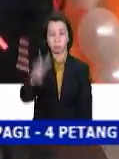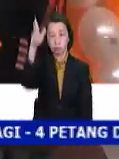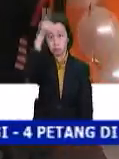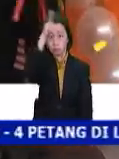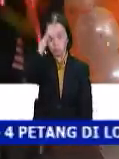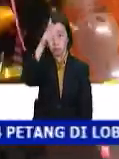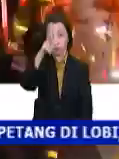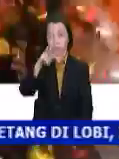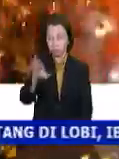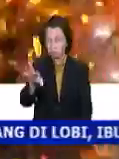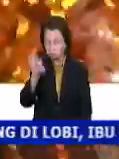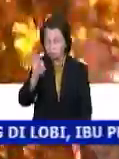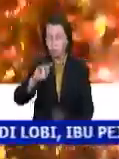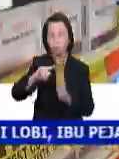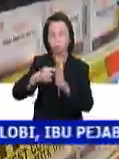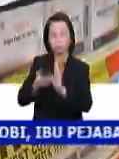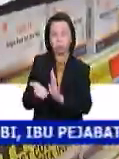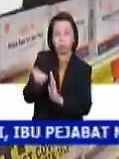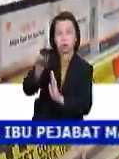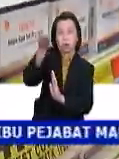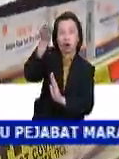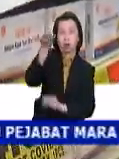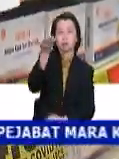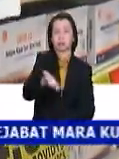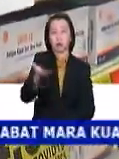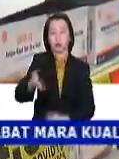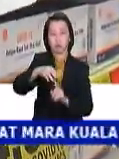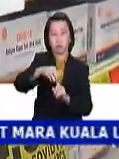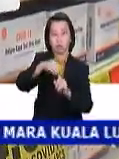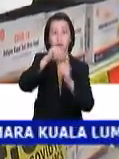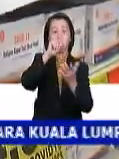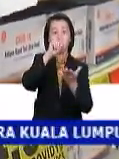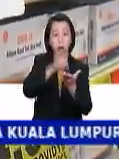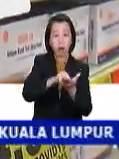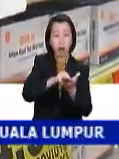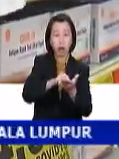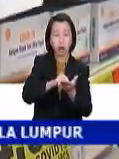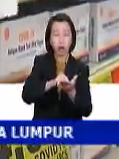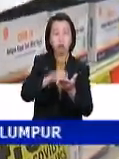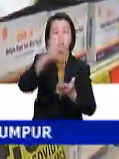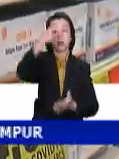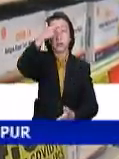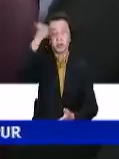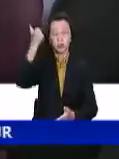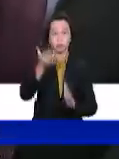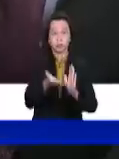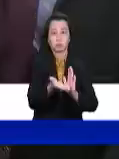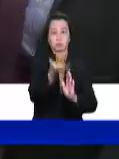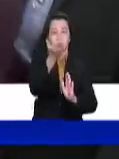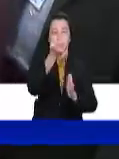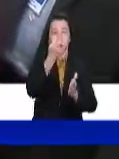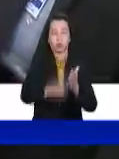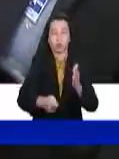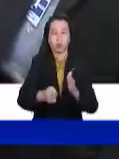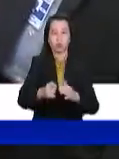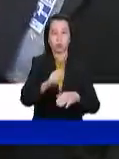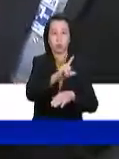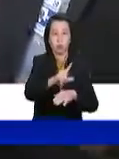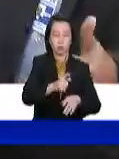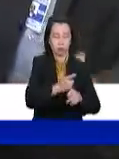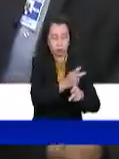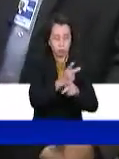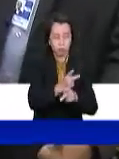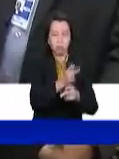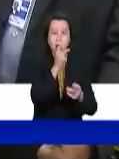Kerajaan mengesan punca kenaikan harga barangan keperluan khususnya ayam disebabkan peningkatan kos operasi ladang